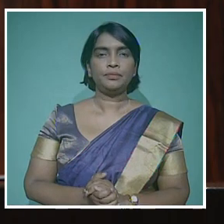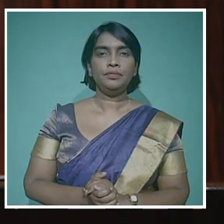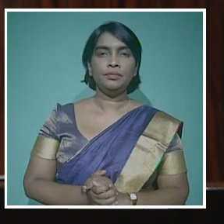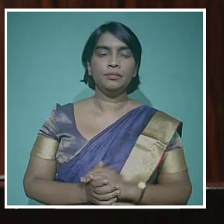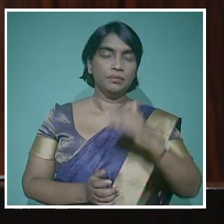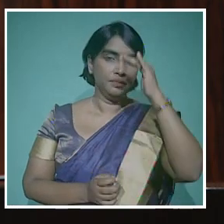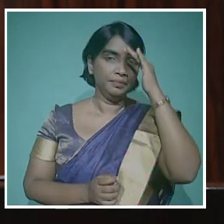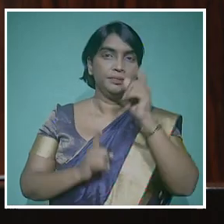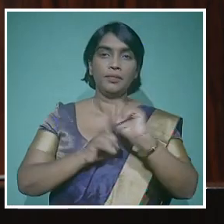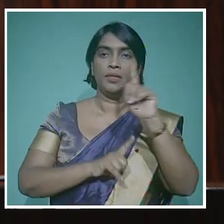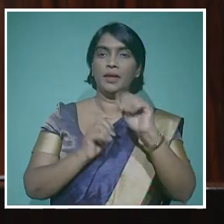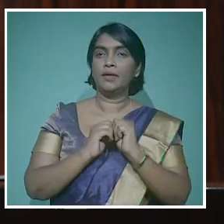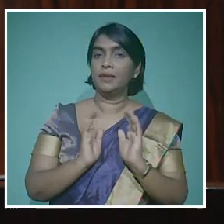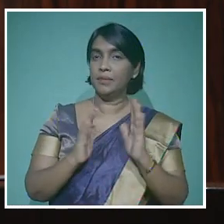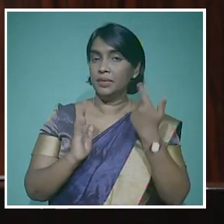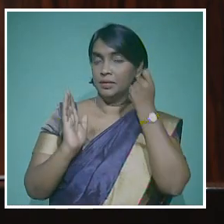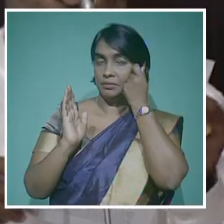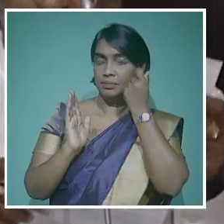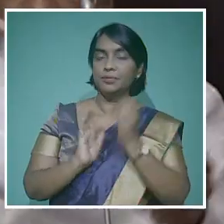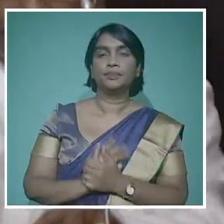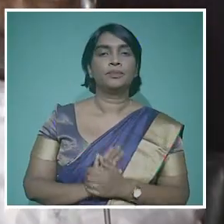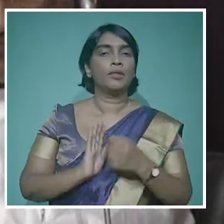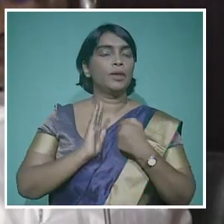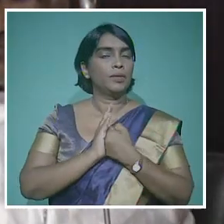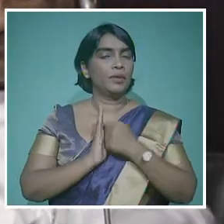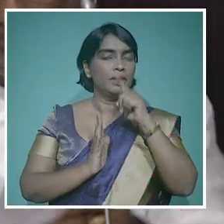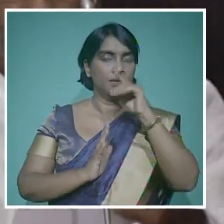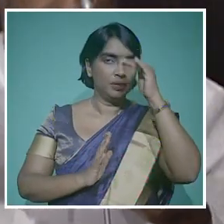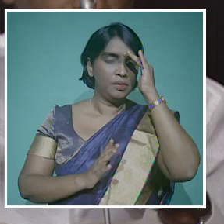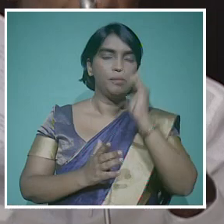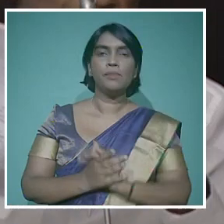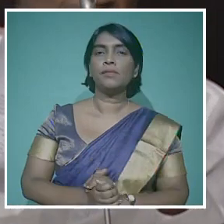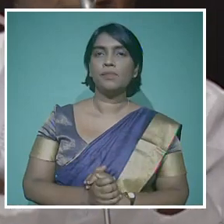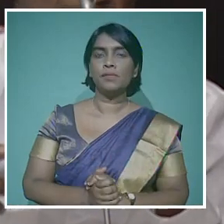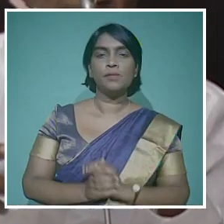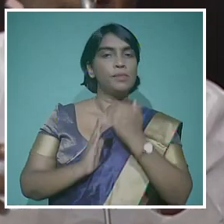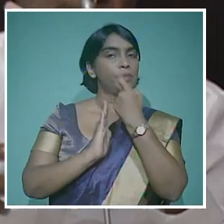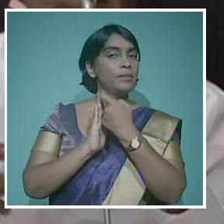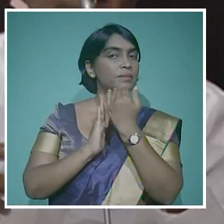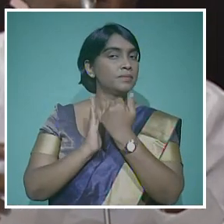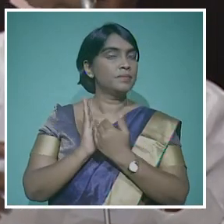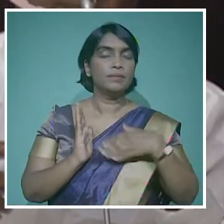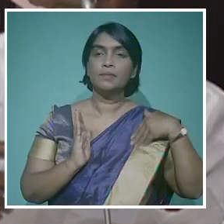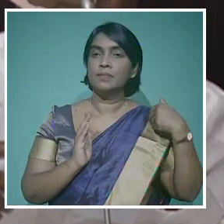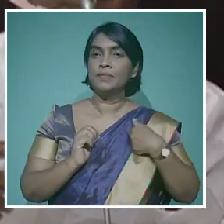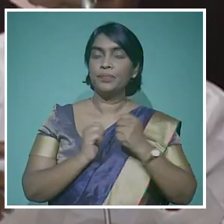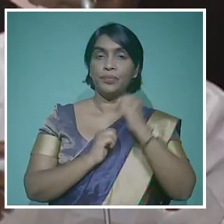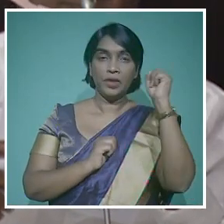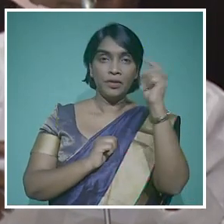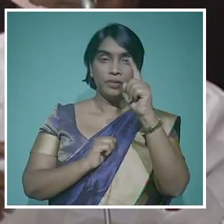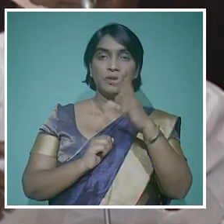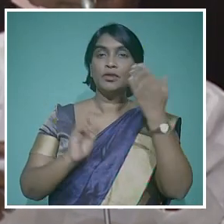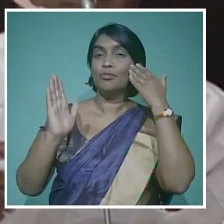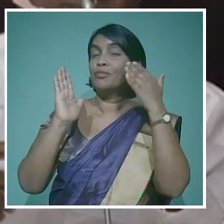සභානායකතුමා පාර්ලිමේන්තු වැඩ කටයුතු යෝජනාව. ගරු කතානායකතුමනි න්‍යායපත්‍රයේ ප්‍රධාන වැඩ කටයුතු වල අංක 1 ධර්ම